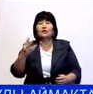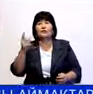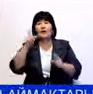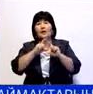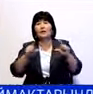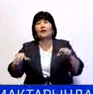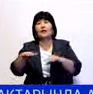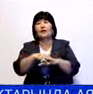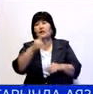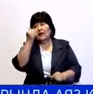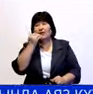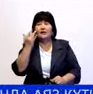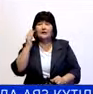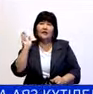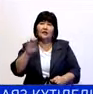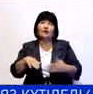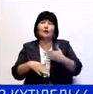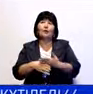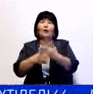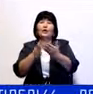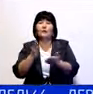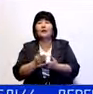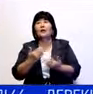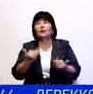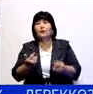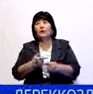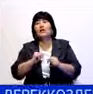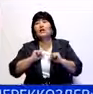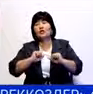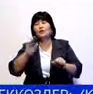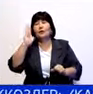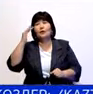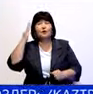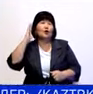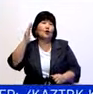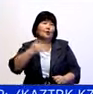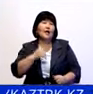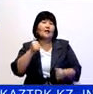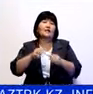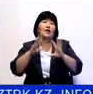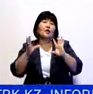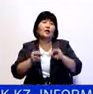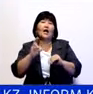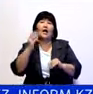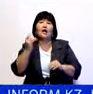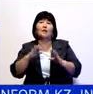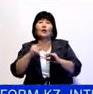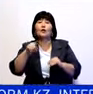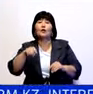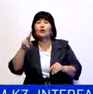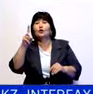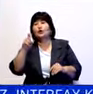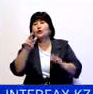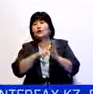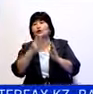рахмет. Әр жыл сайын келіп қолдап кетеді. Бұл жылда чемпион боламыз деп үміттенемін. Сайыс қорытындысы бойынша Қармақшы ауданындағы нөмірі